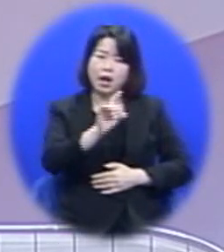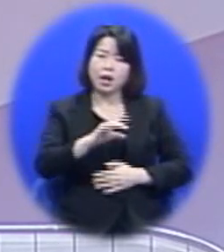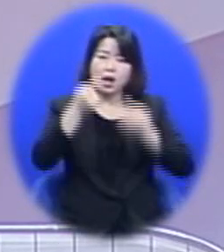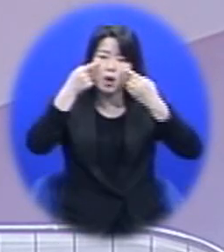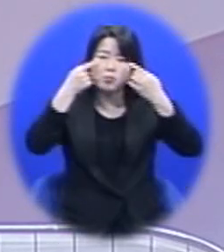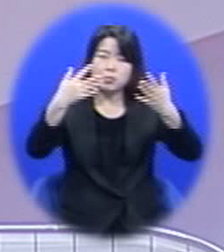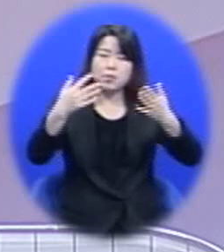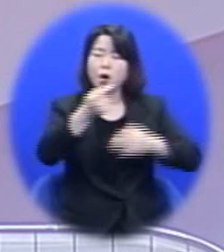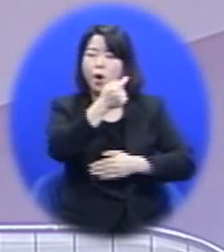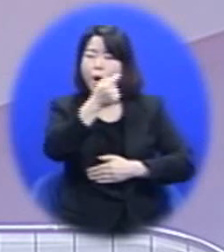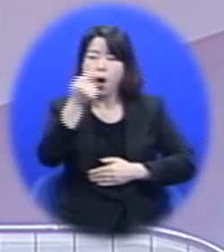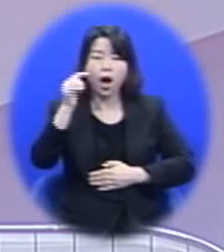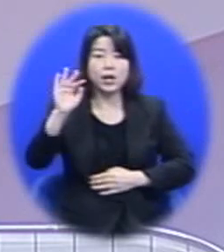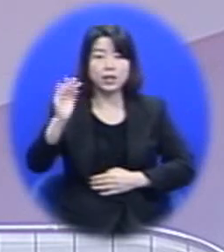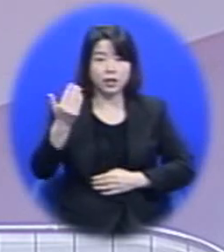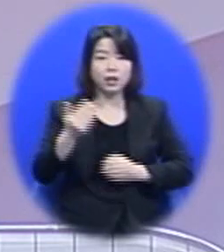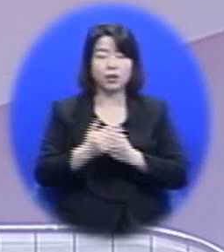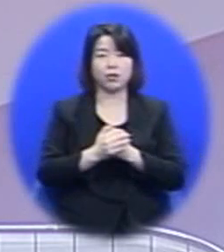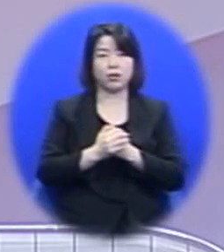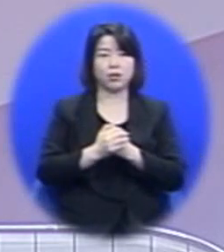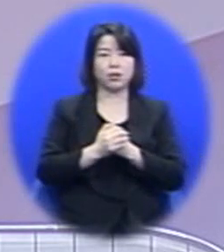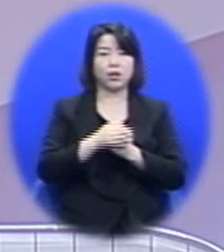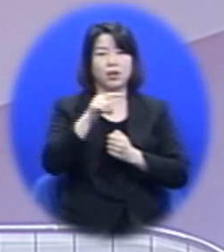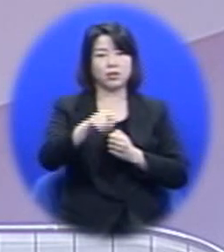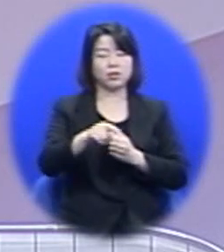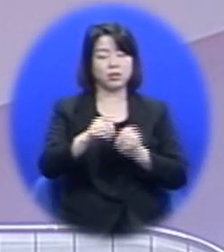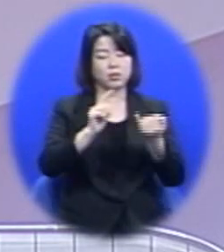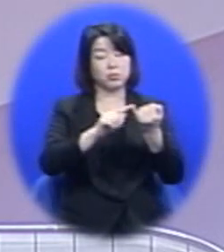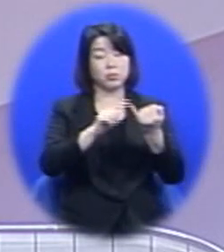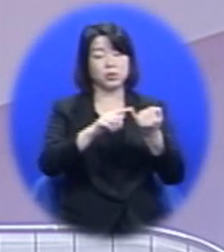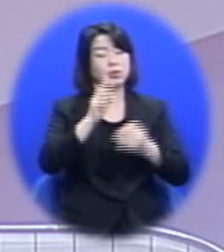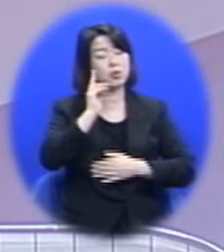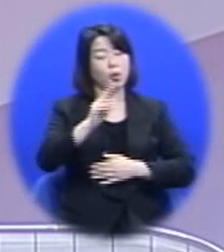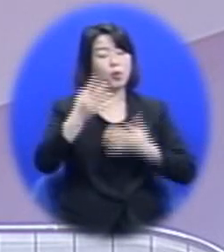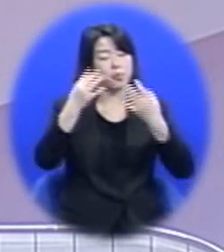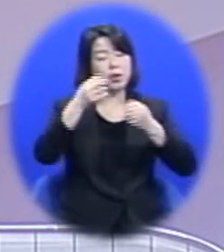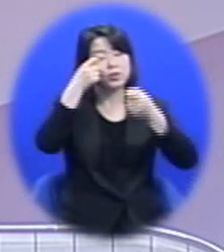분명하게 확인이 되면서 그는 너무 울었어요.